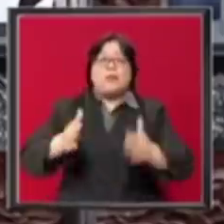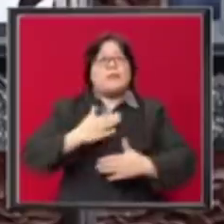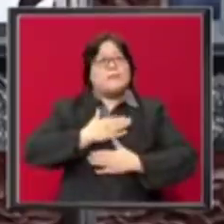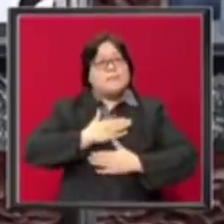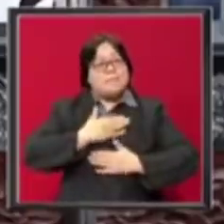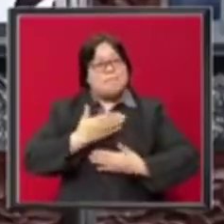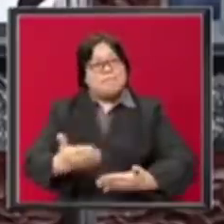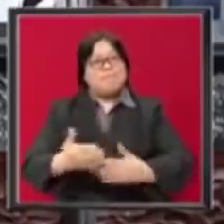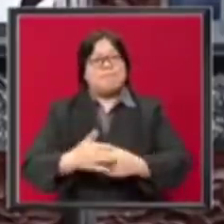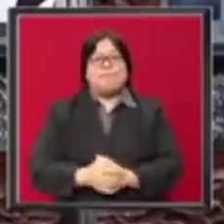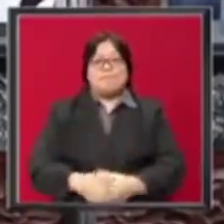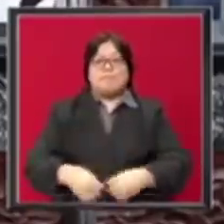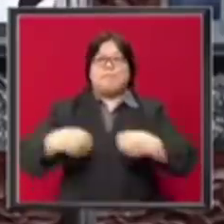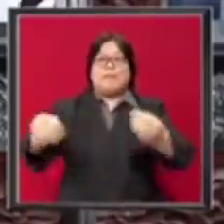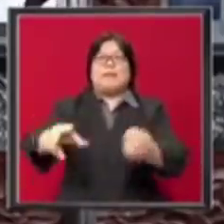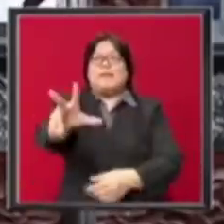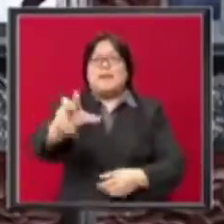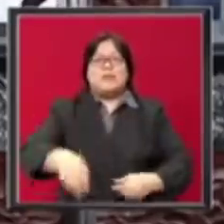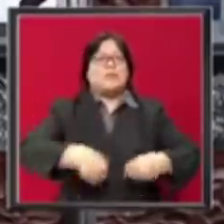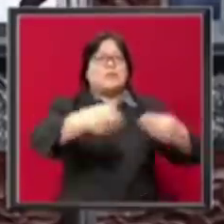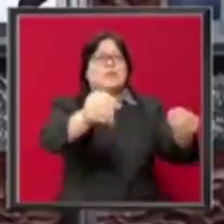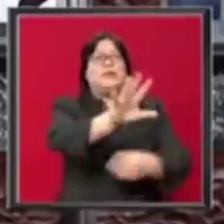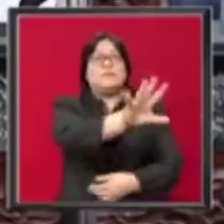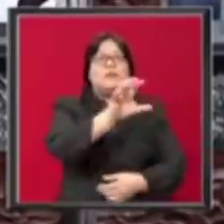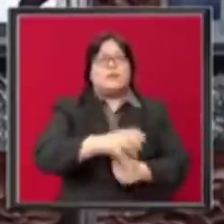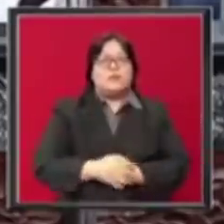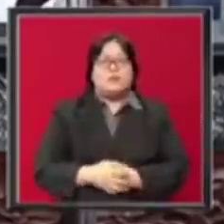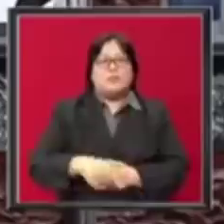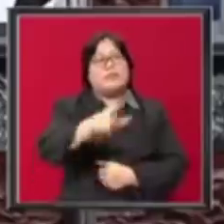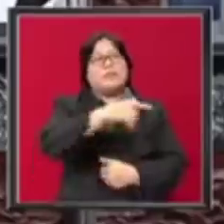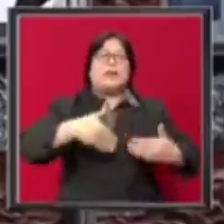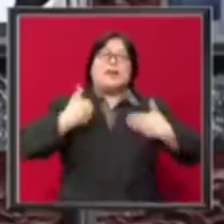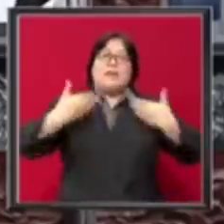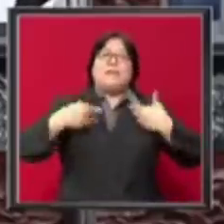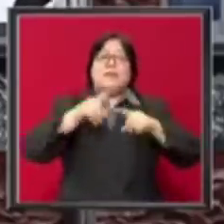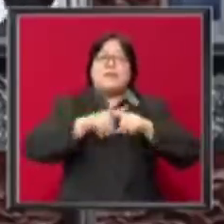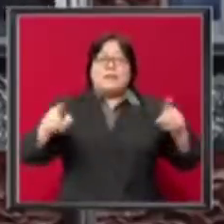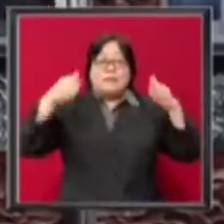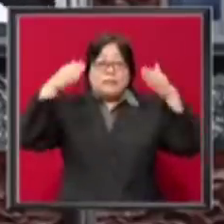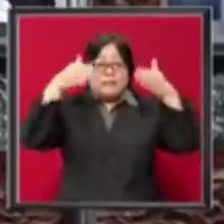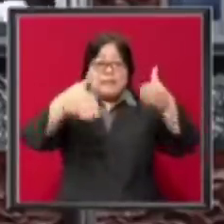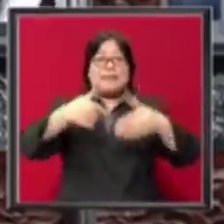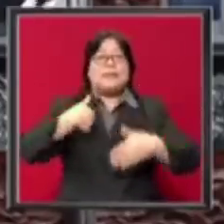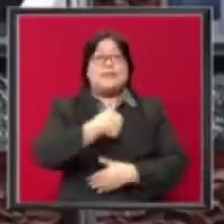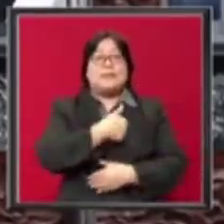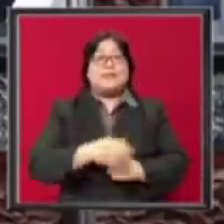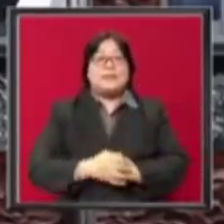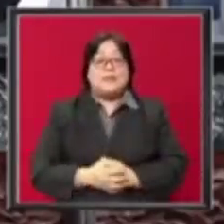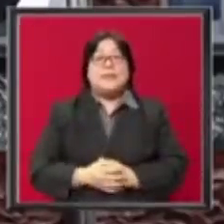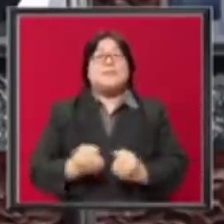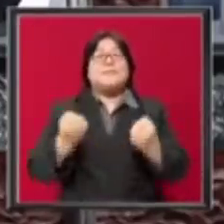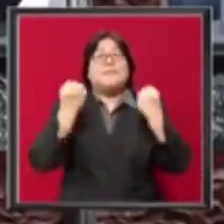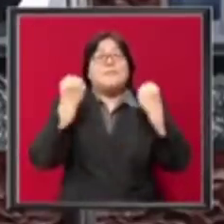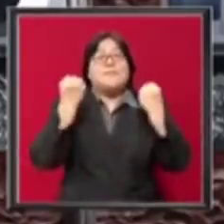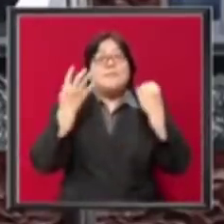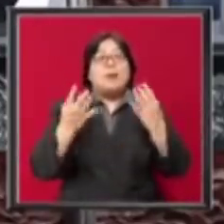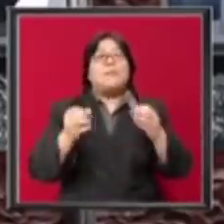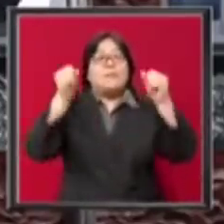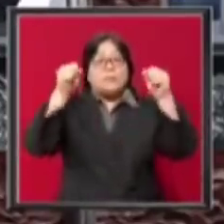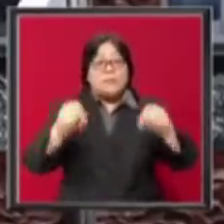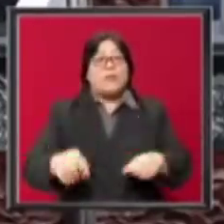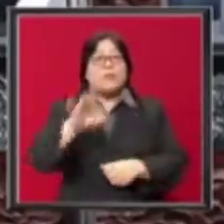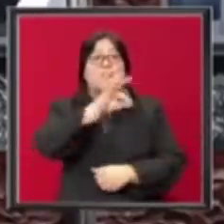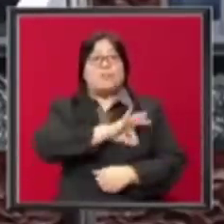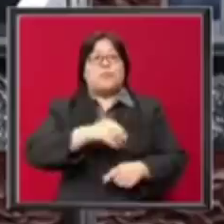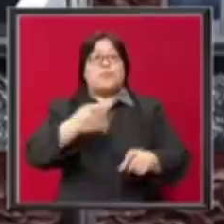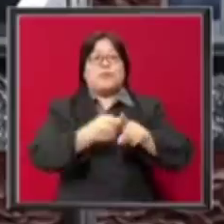korban bagilah RM300, RM500, dia pun senang hati, tapi tumpuan kita ini berapa boleh untung